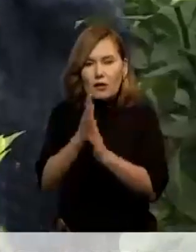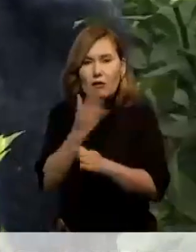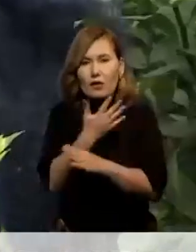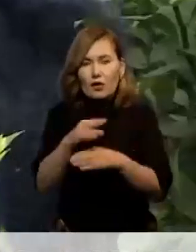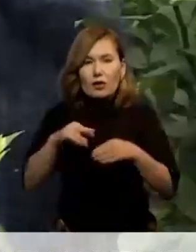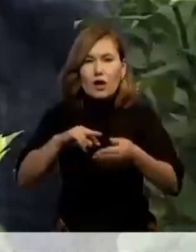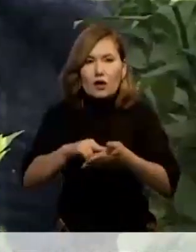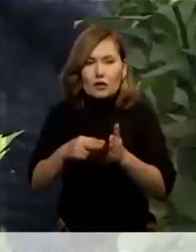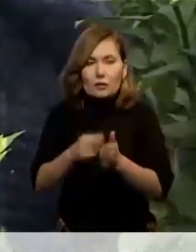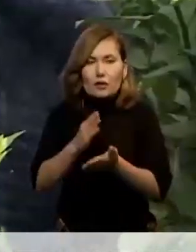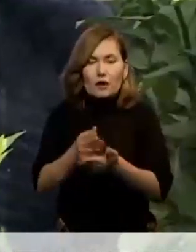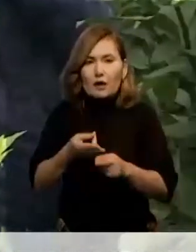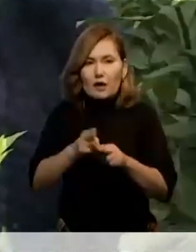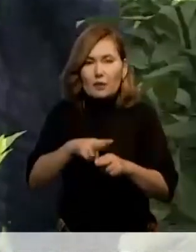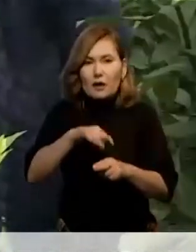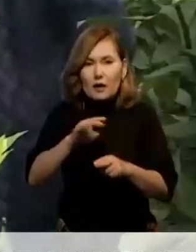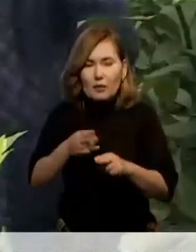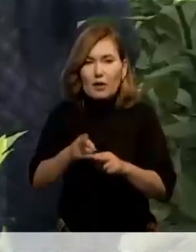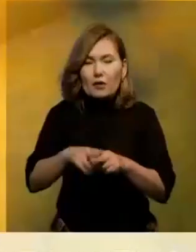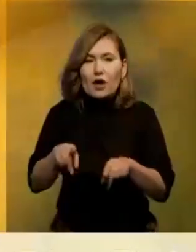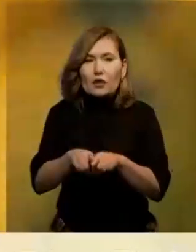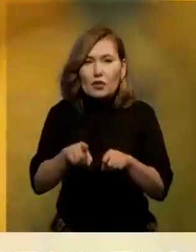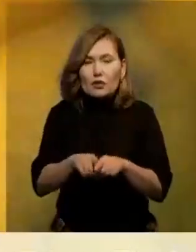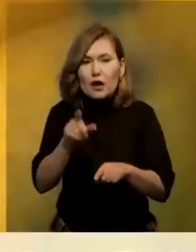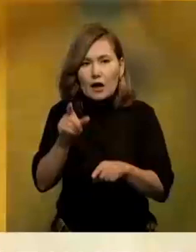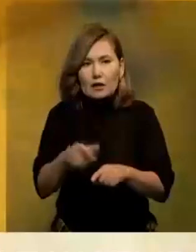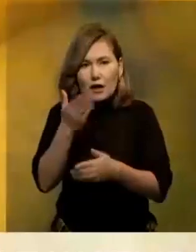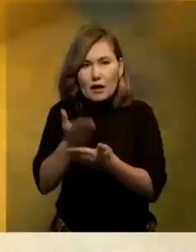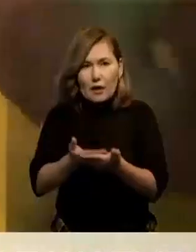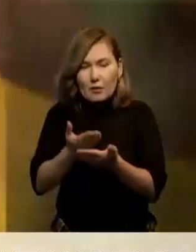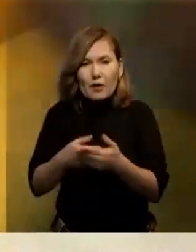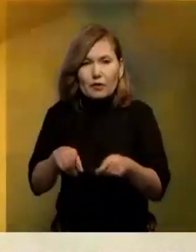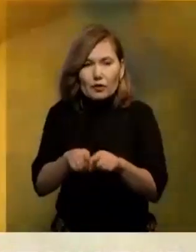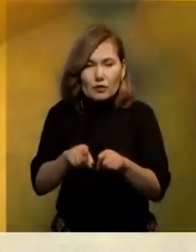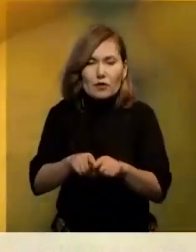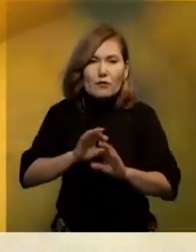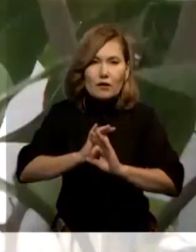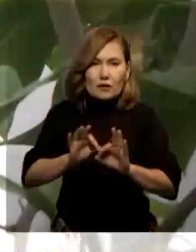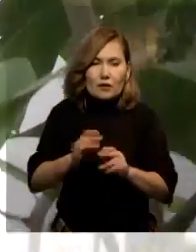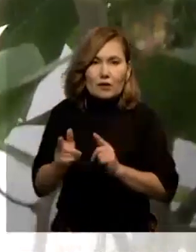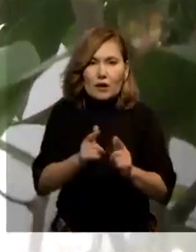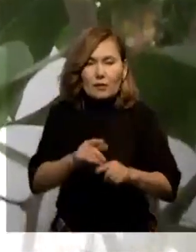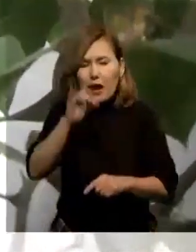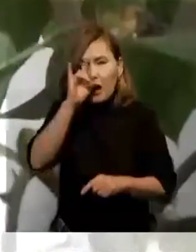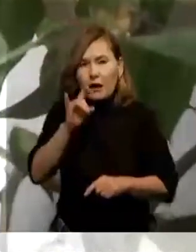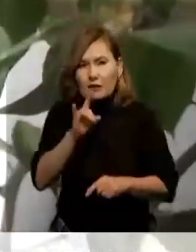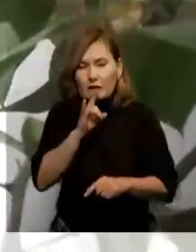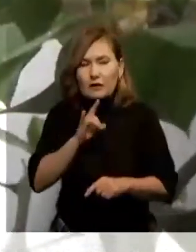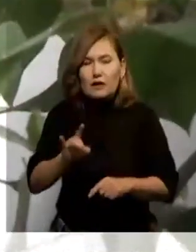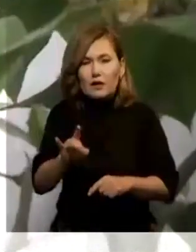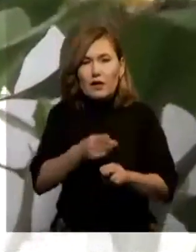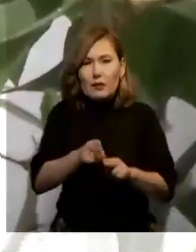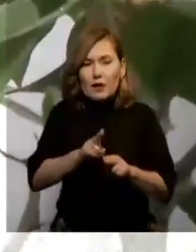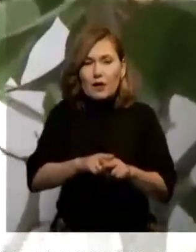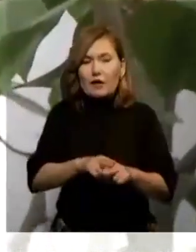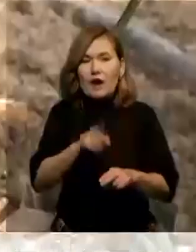жоспарлап отыр. Сонымен қатар лимон өсіргісі келетіндерге өзі көшетін беріп, тәжірибесімен бөлісуге дайын. Бірақ елімізде лимон өсірушілерге мемлекет